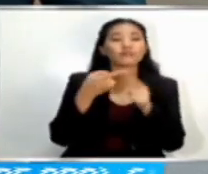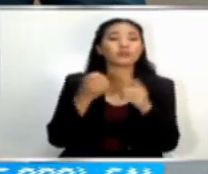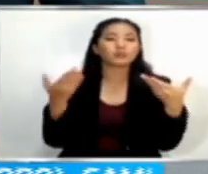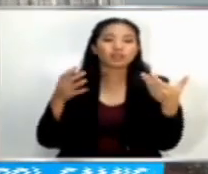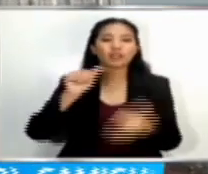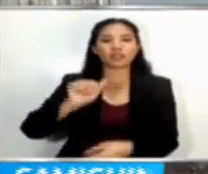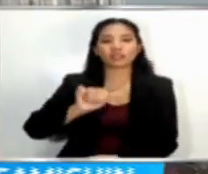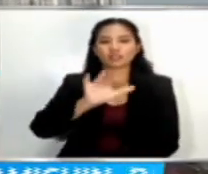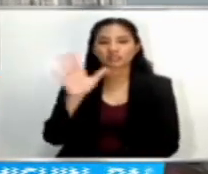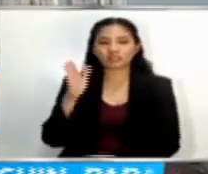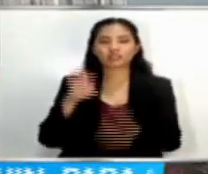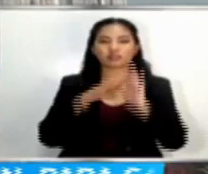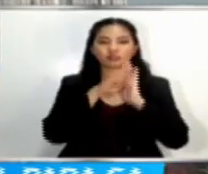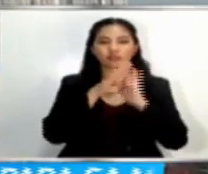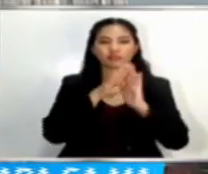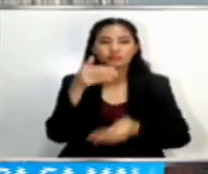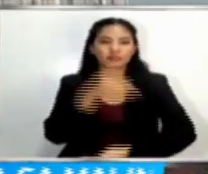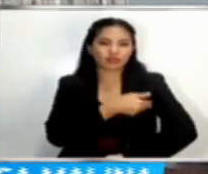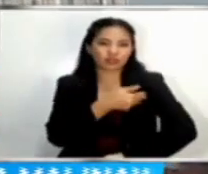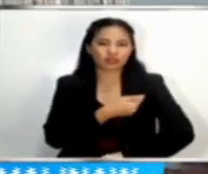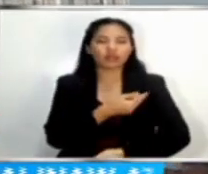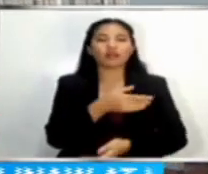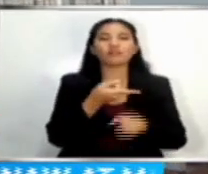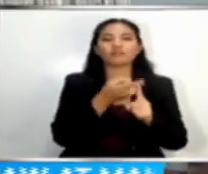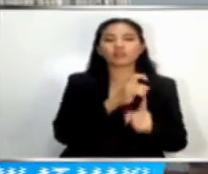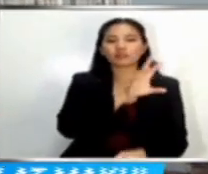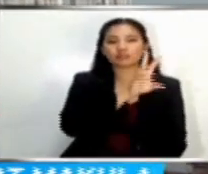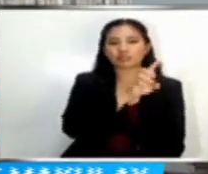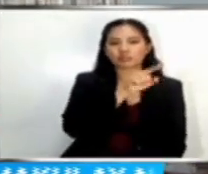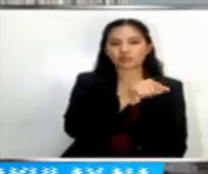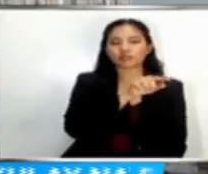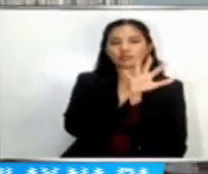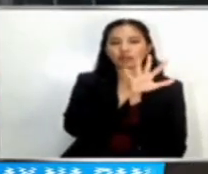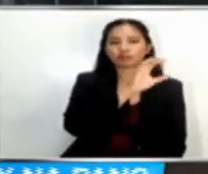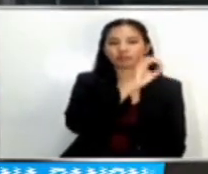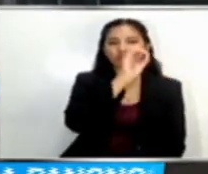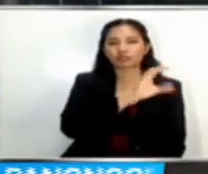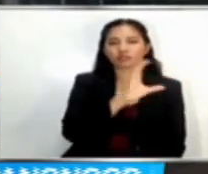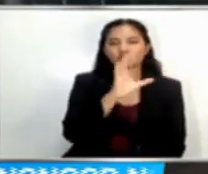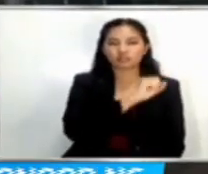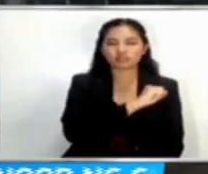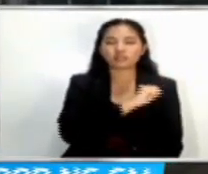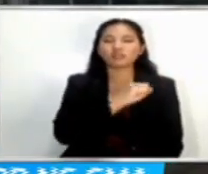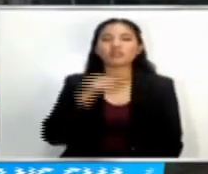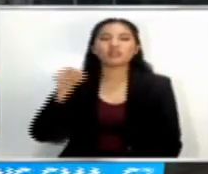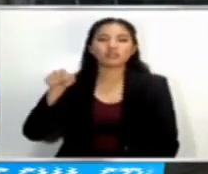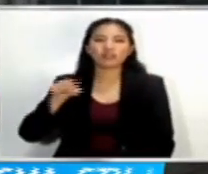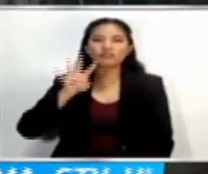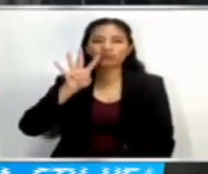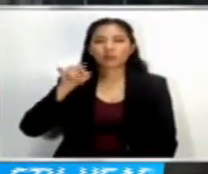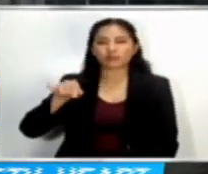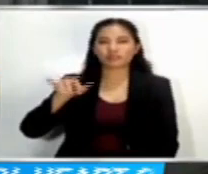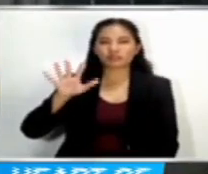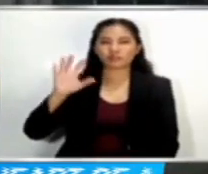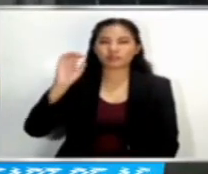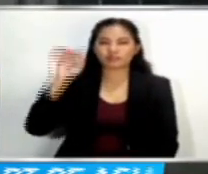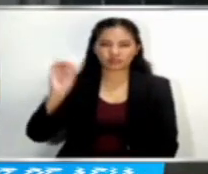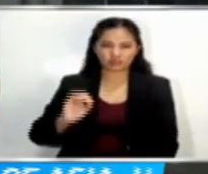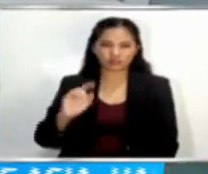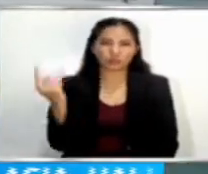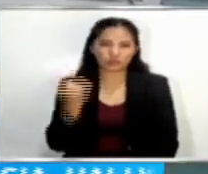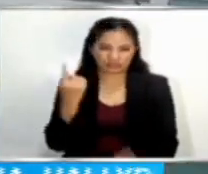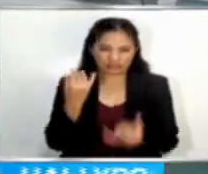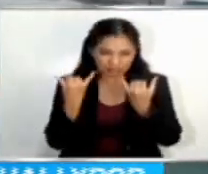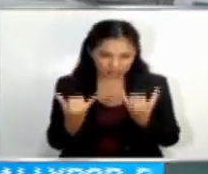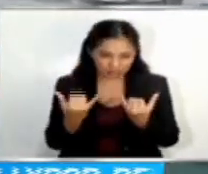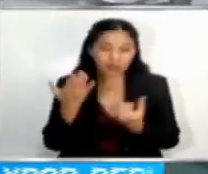Mula sa 6.5% projection itong December 2020, 4.5% na lang daw ito ngayon. Dahil daw ito sa kawalang